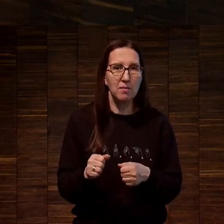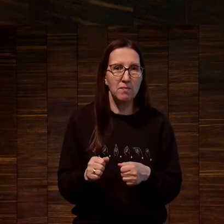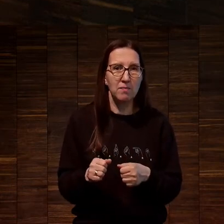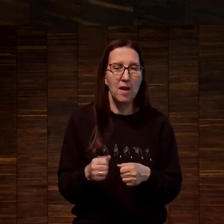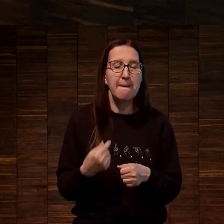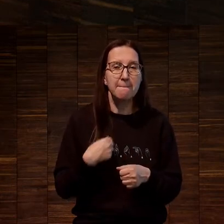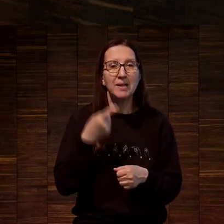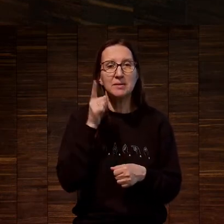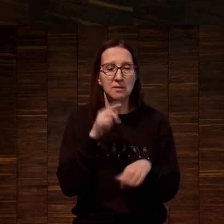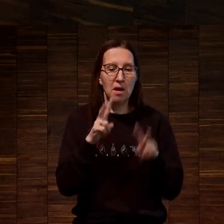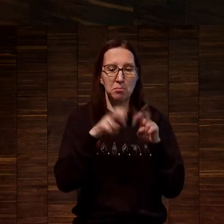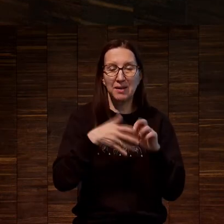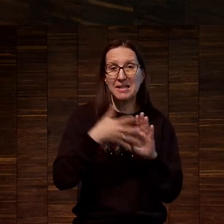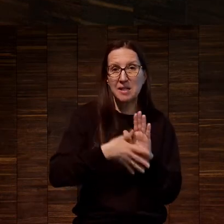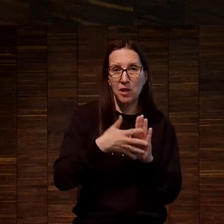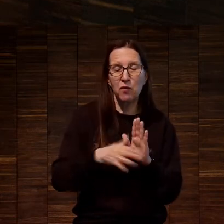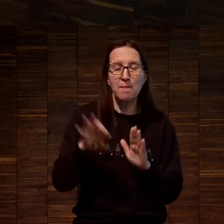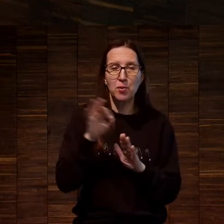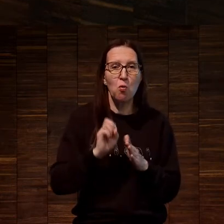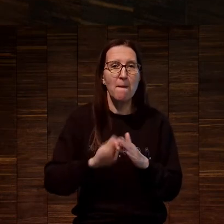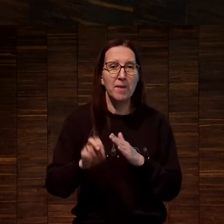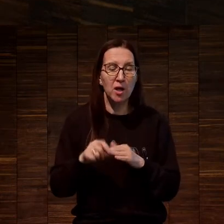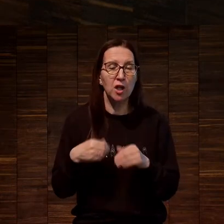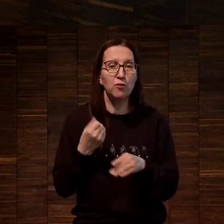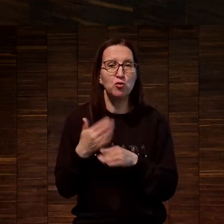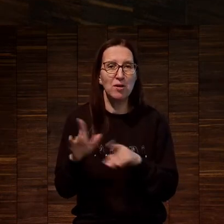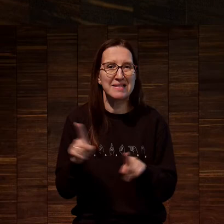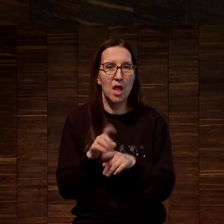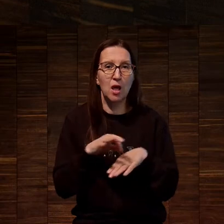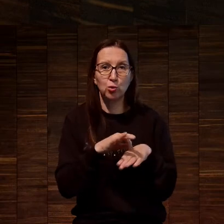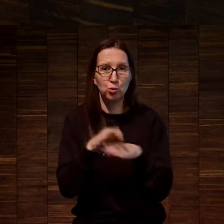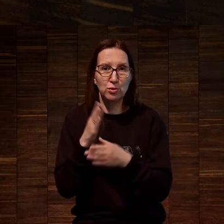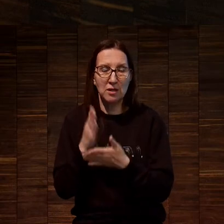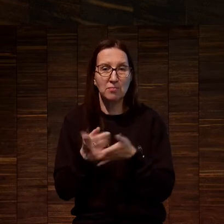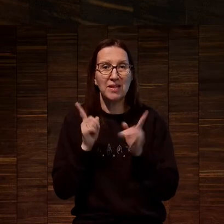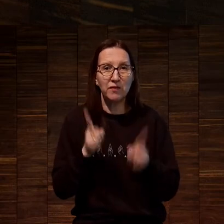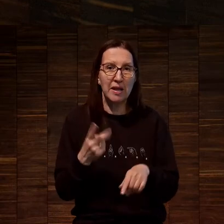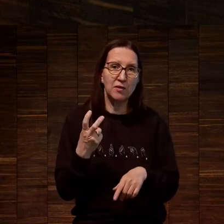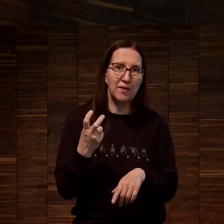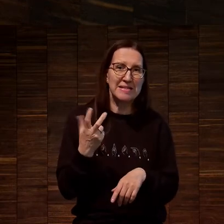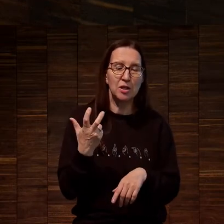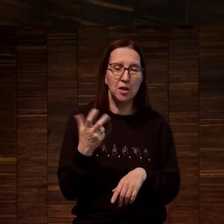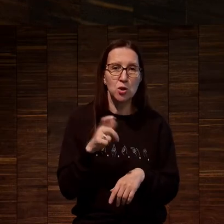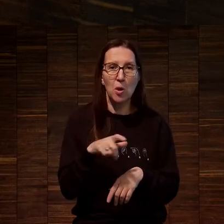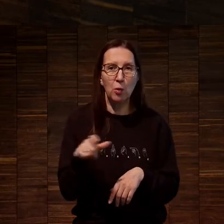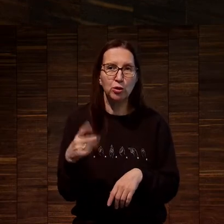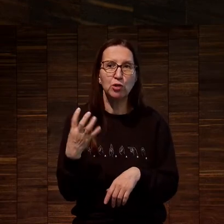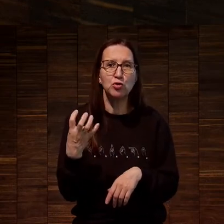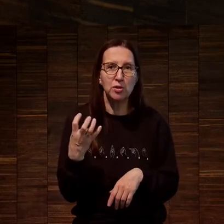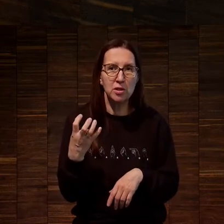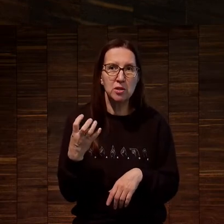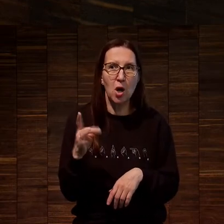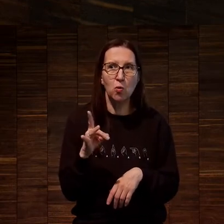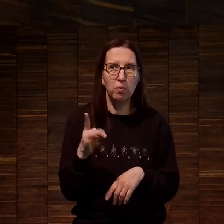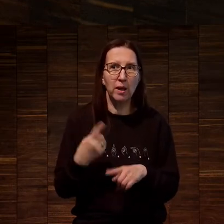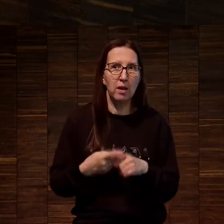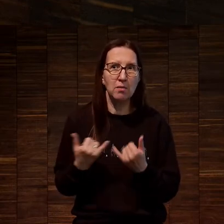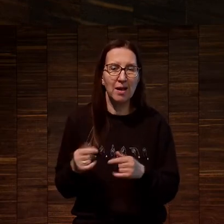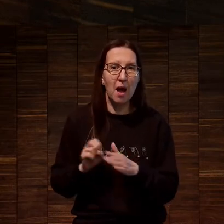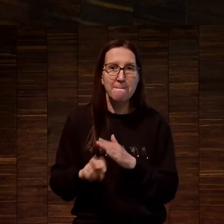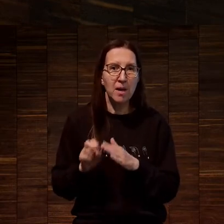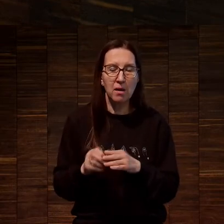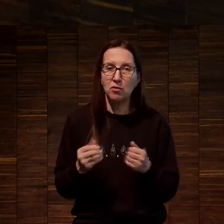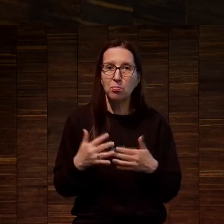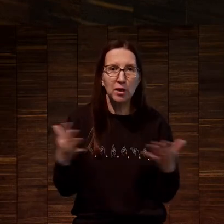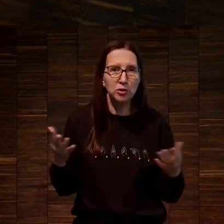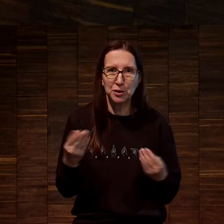как раз мы знаем исследования, тоже сейчас запустили часть экскурсии, что действительно там для людей 200, 300 там, или 400 рублей это может быть